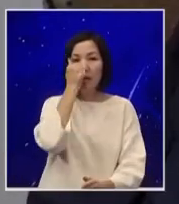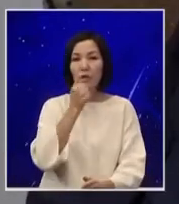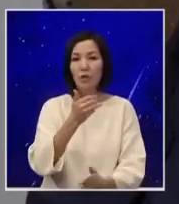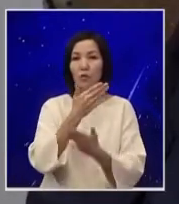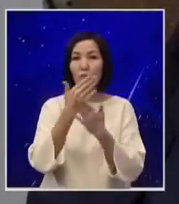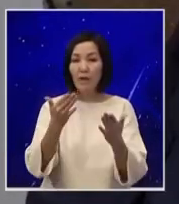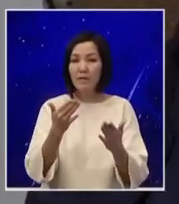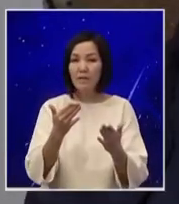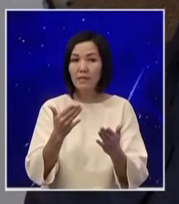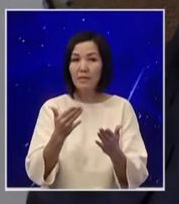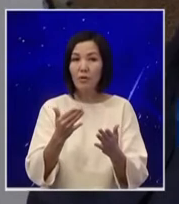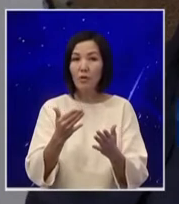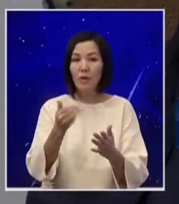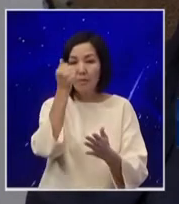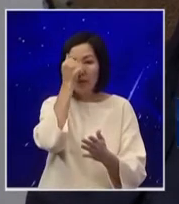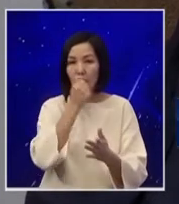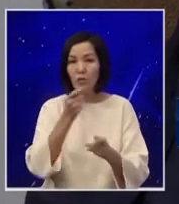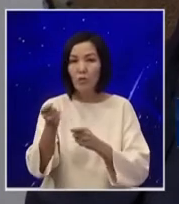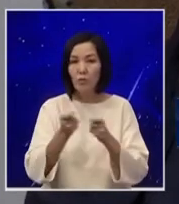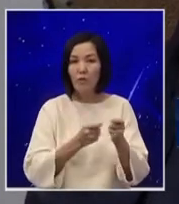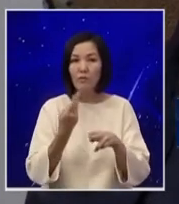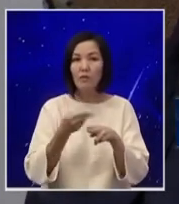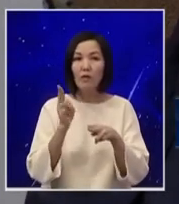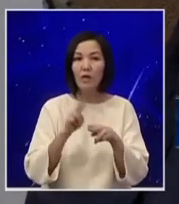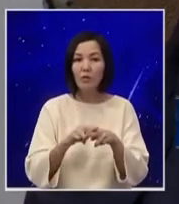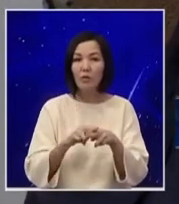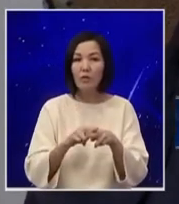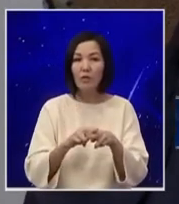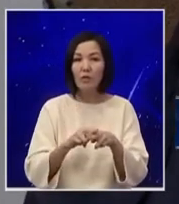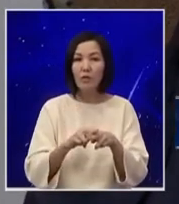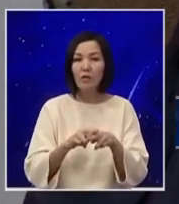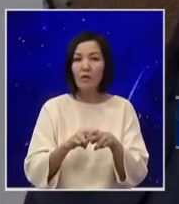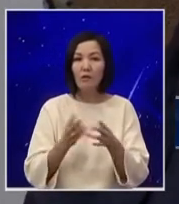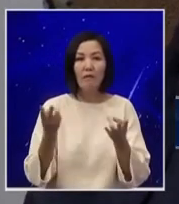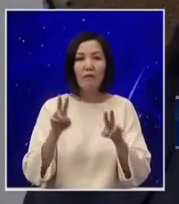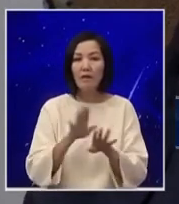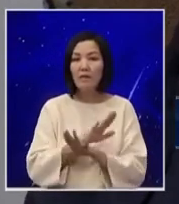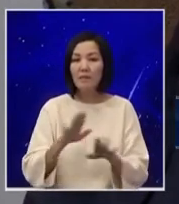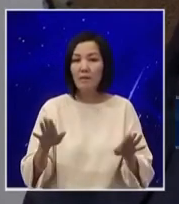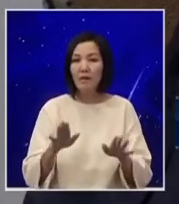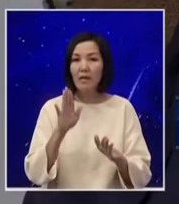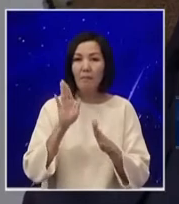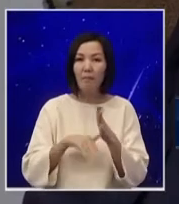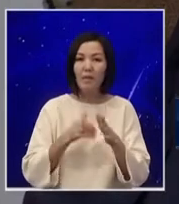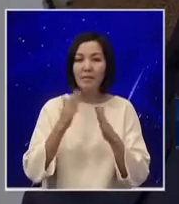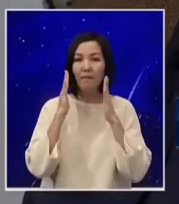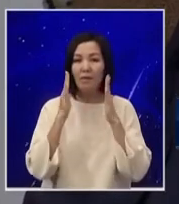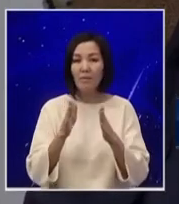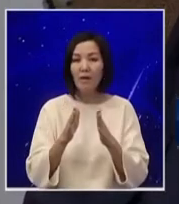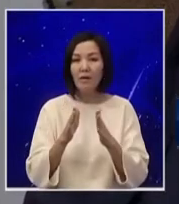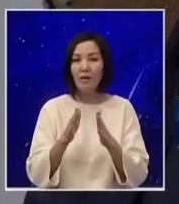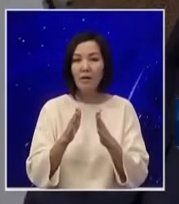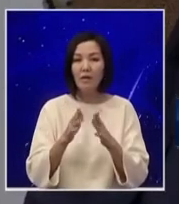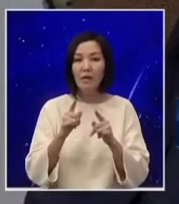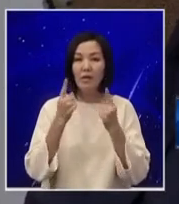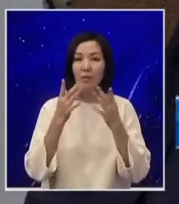благодарю руководство которое все-таки не оставляет нас без внимания дай вам